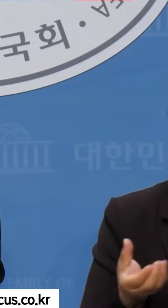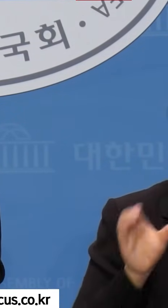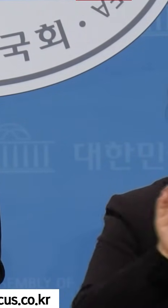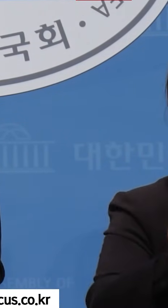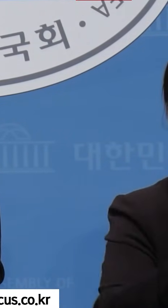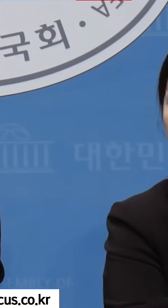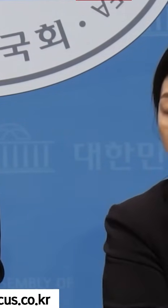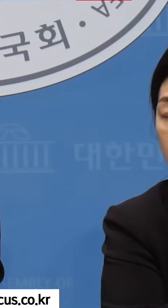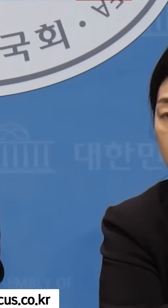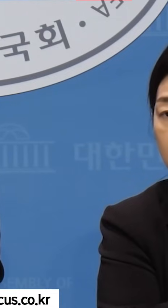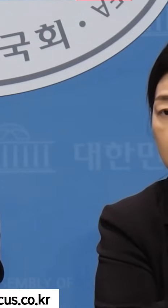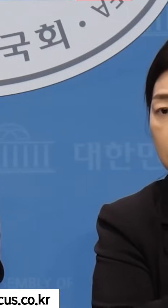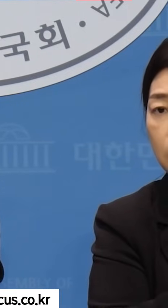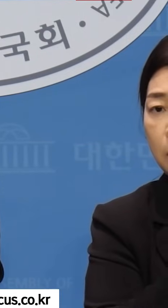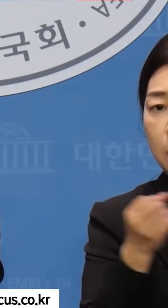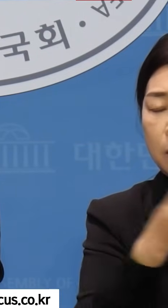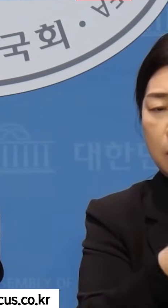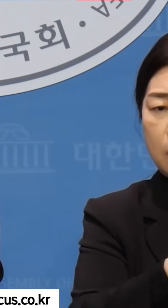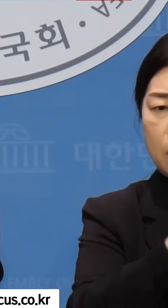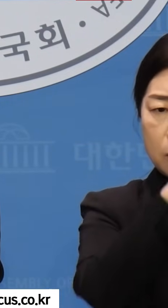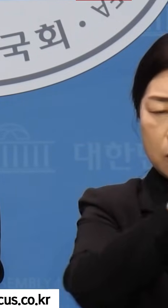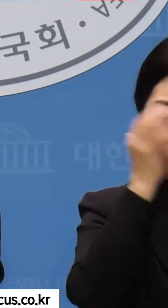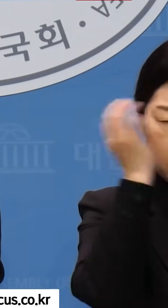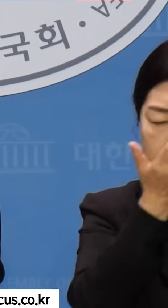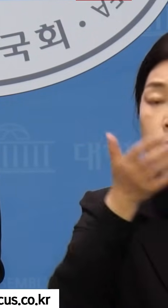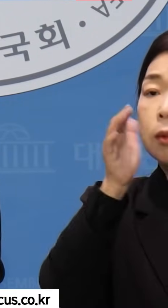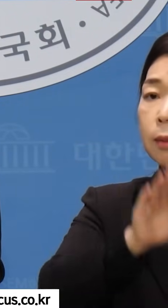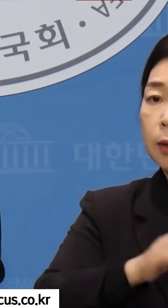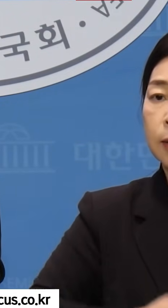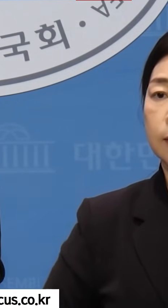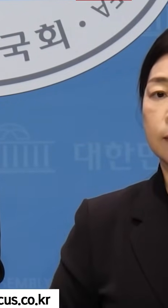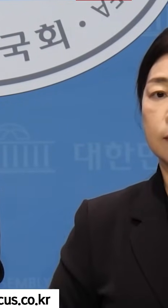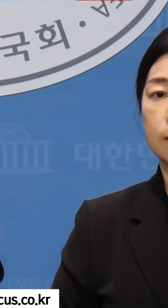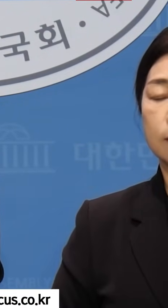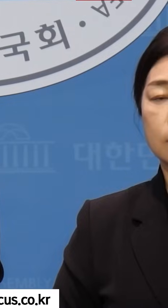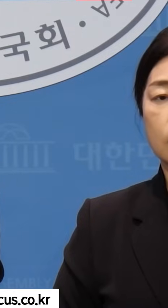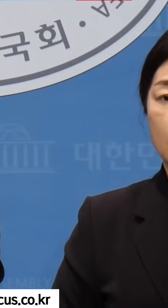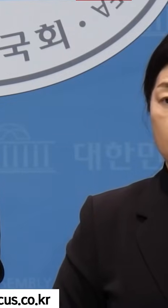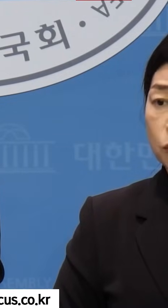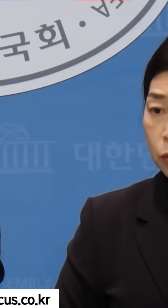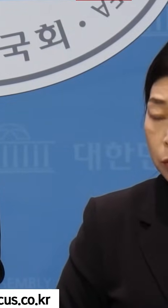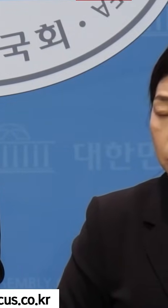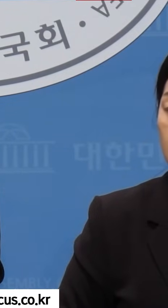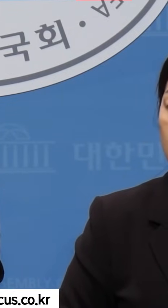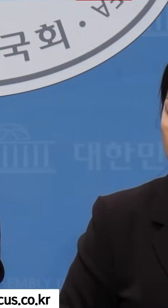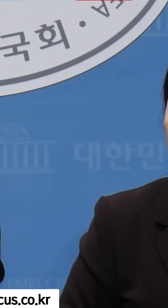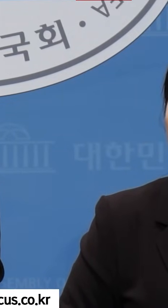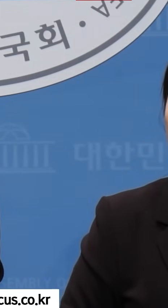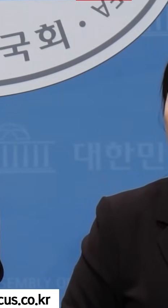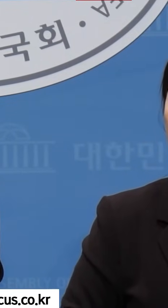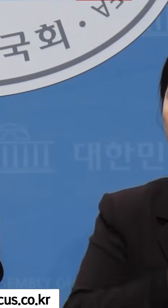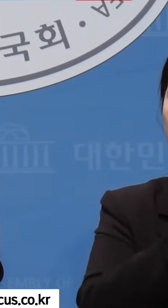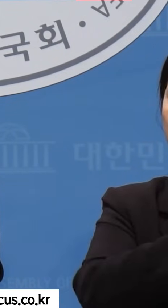또 있습니다. 아주 복잡한 절차를 거쳤는데요. 미국 델라웨어 조세